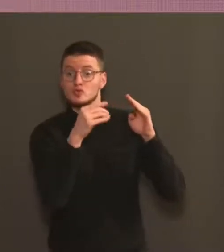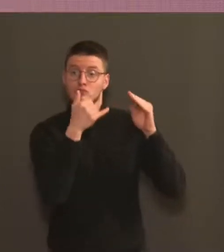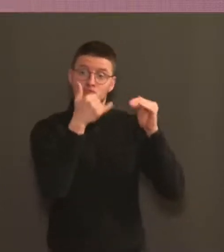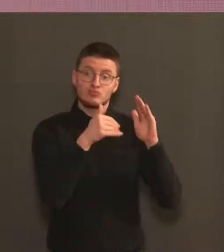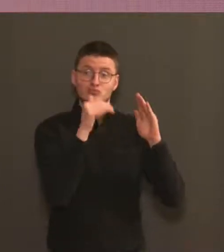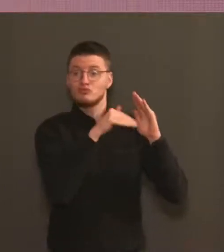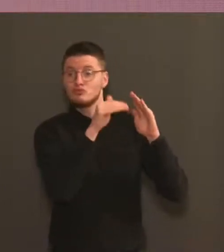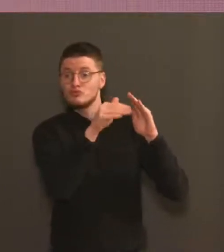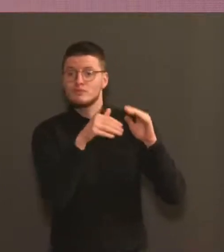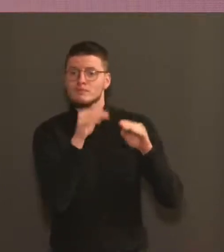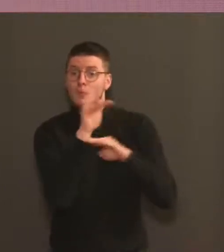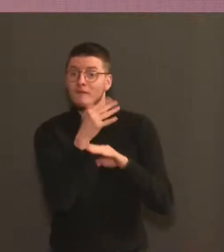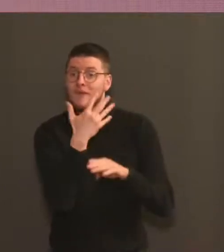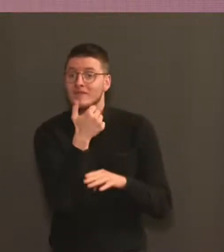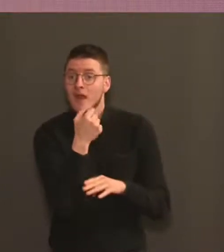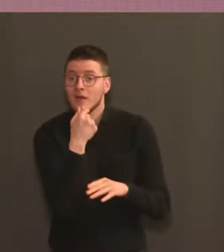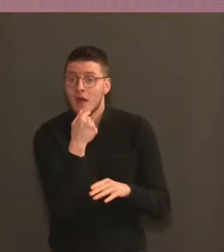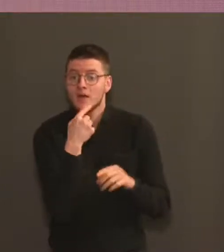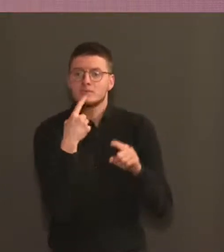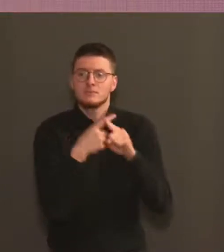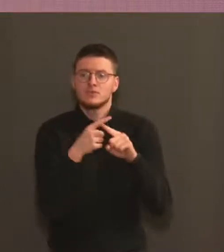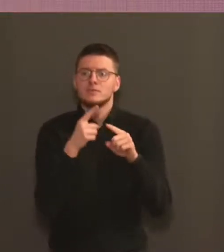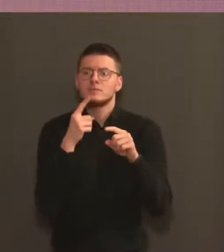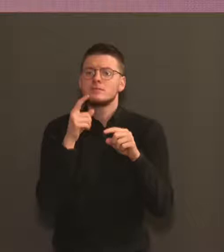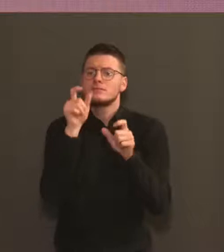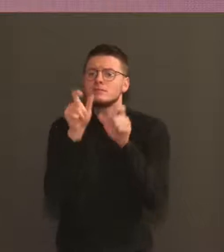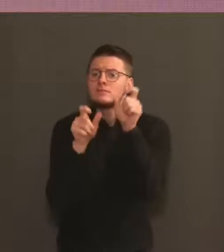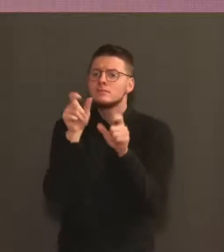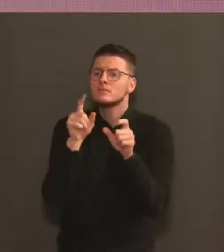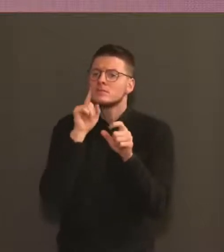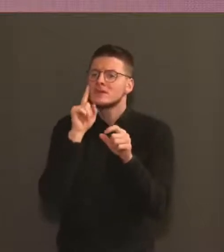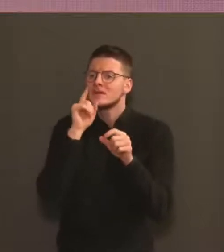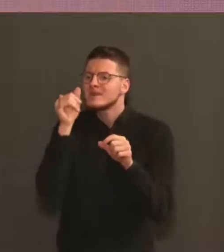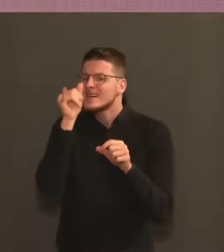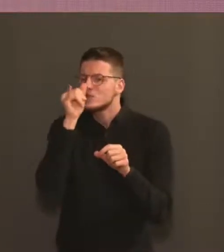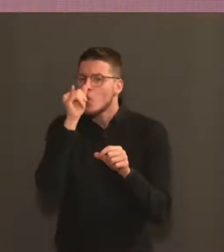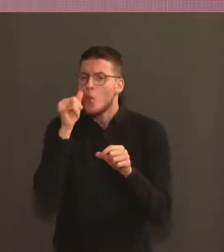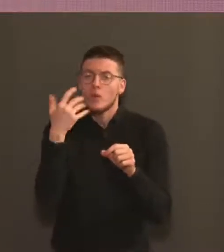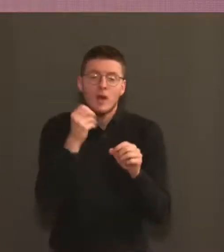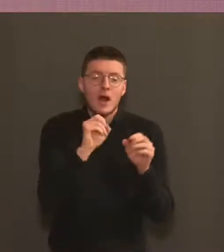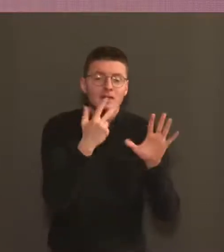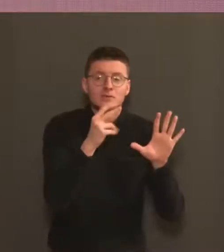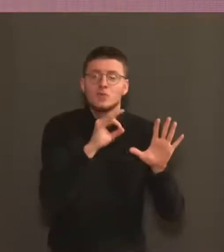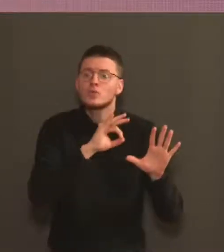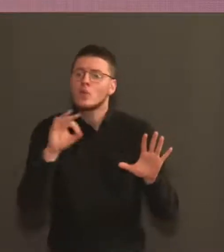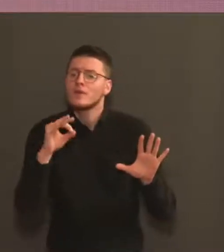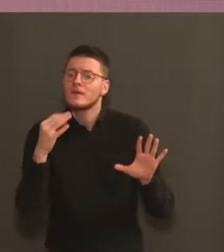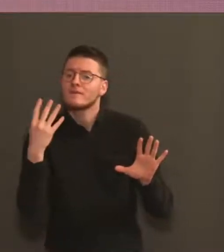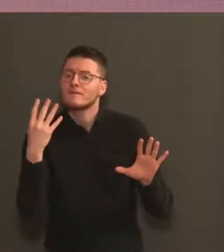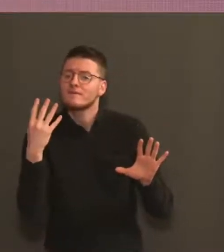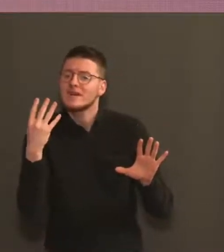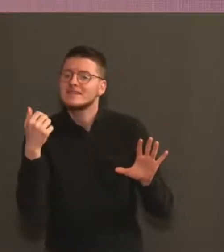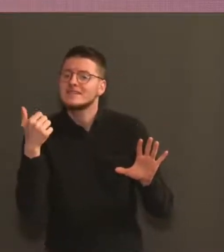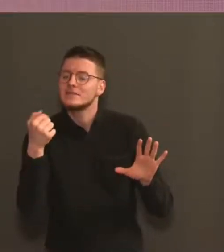65-plussers en de risicopatiënten tussen 18 en 64 jaar aan de beurt komen.